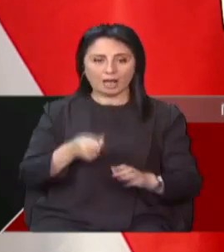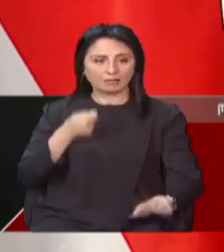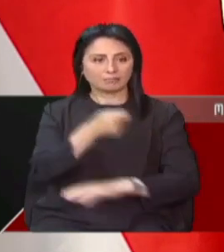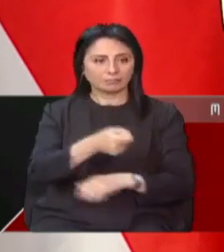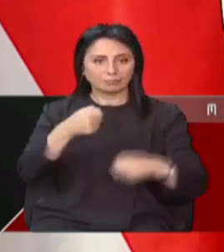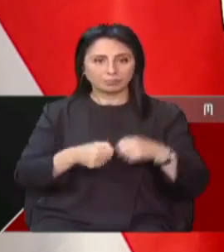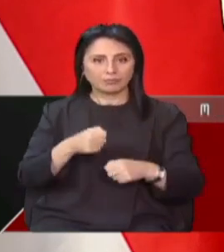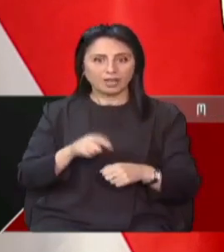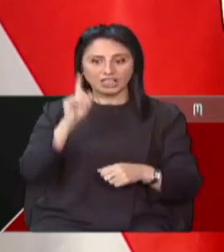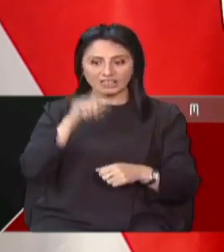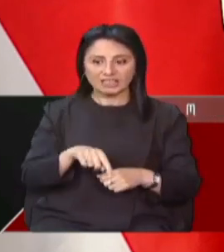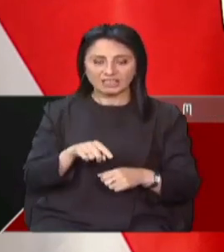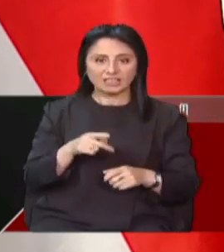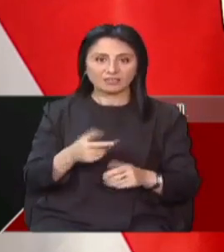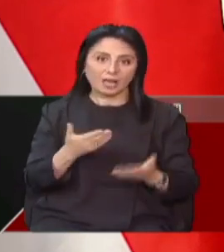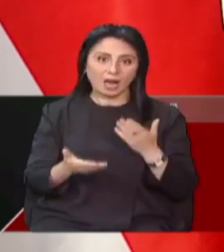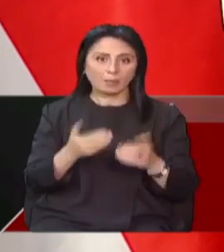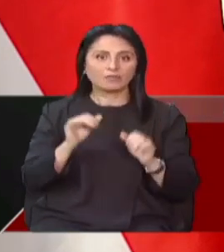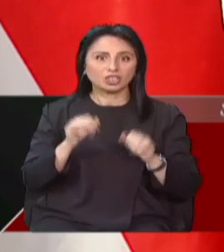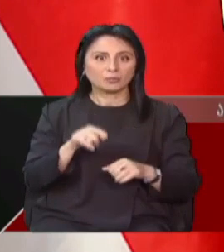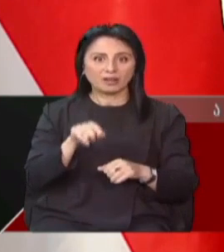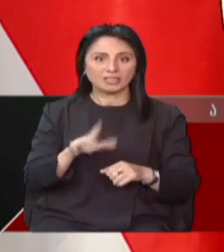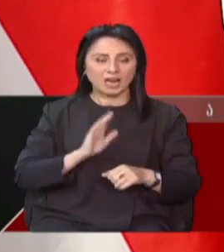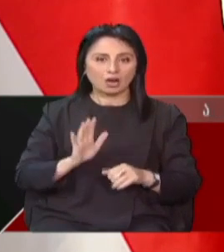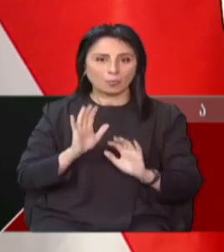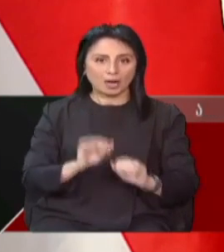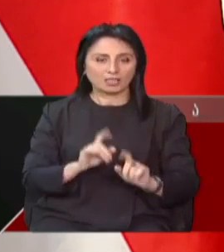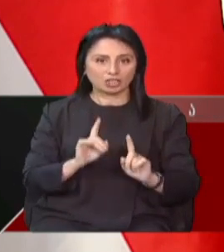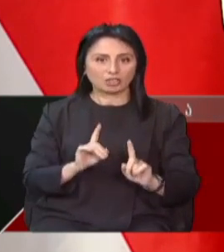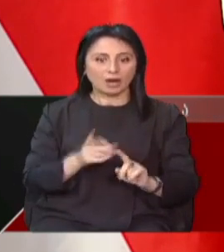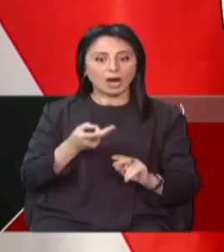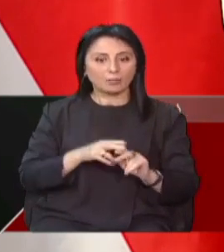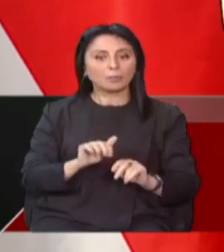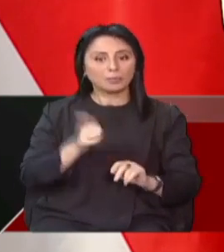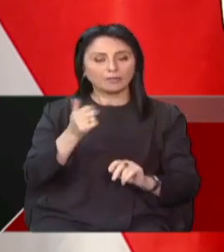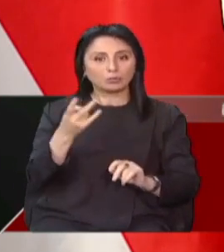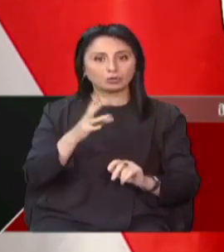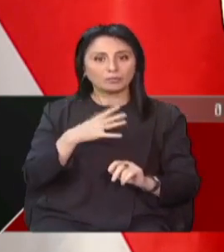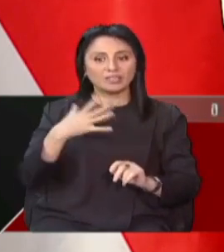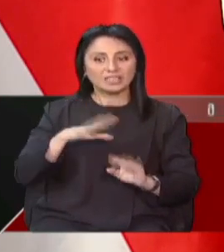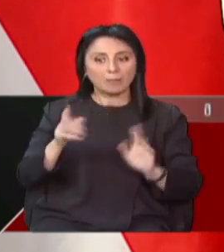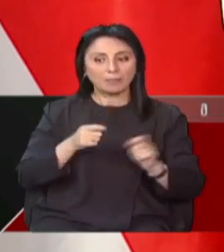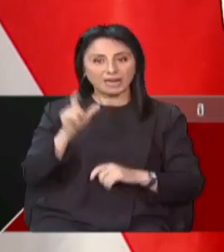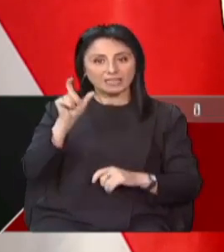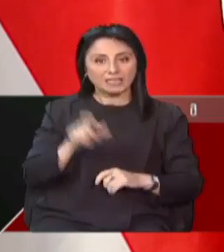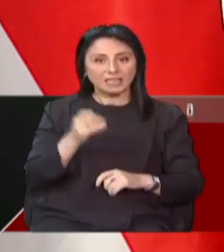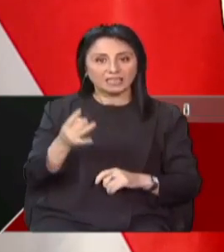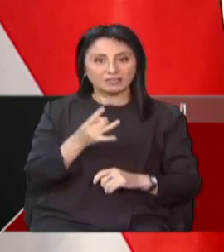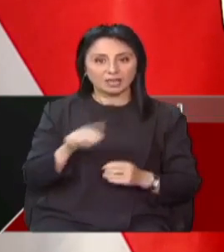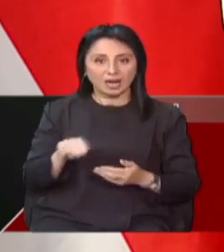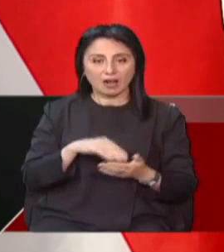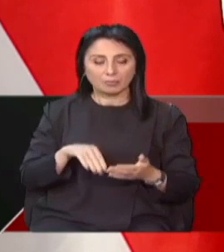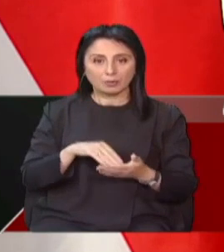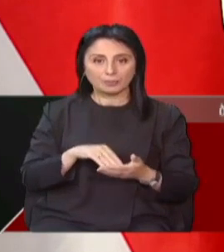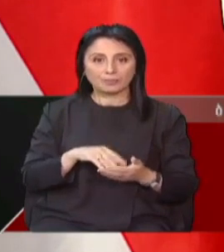țarul din Romezet, iți rom, Didi Albatrovi, ce leba, i care cos, în harda cera. Am tom, rodița sacratul prezidenti, ki de vârtul gau imi